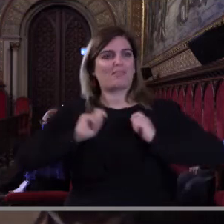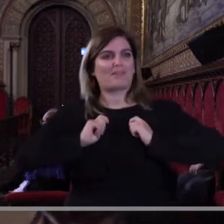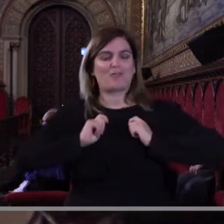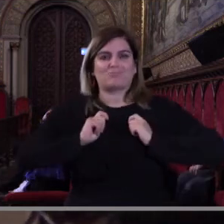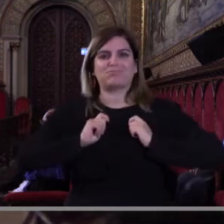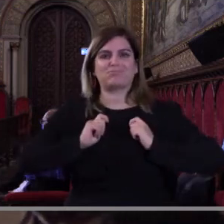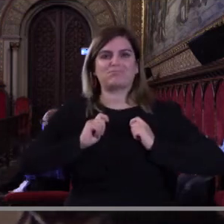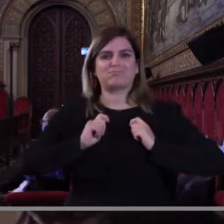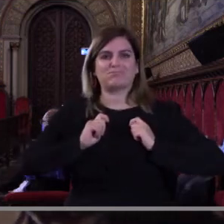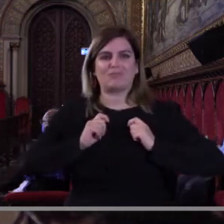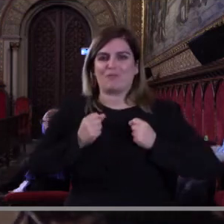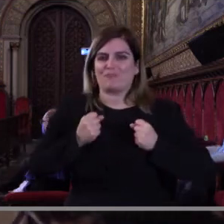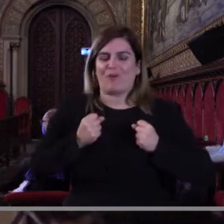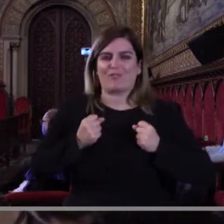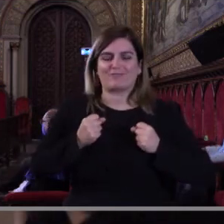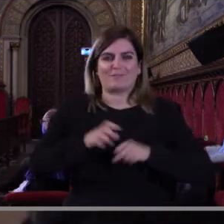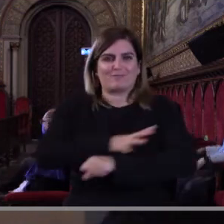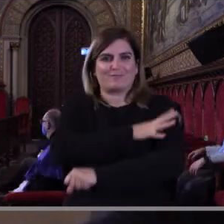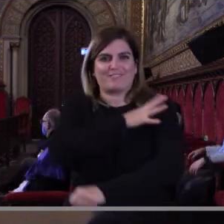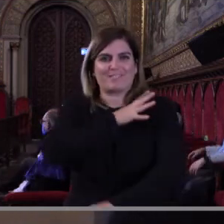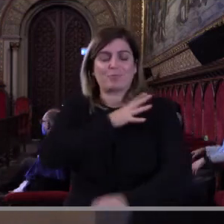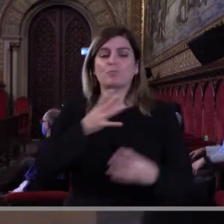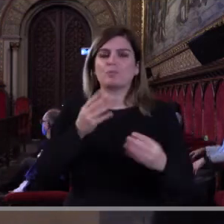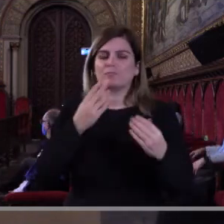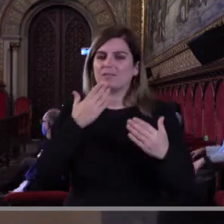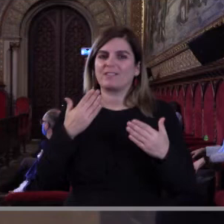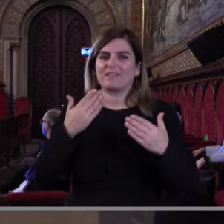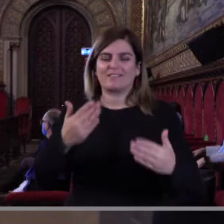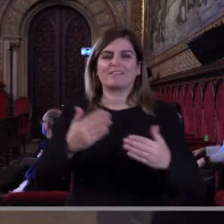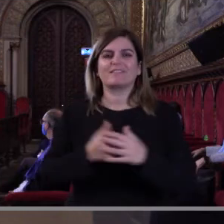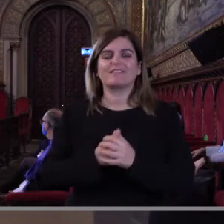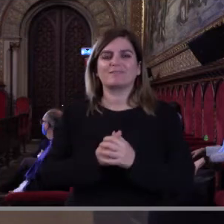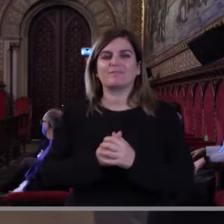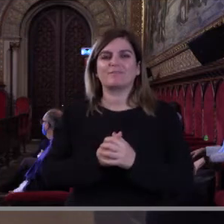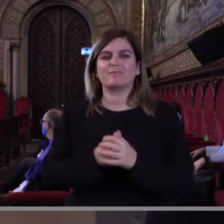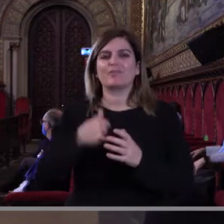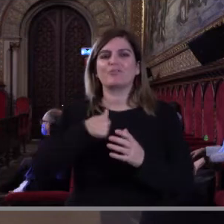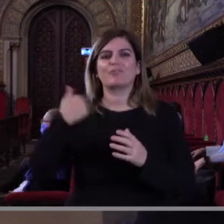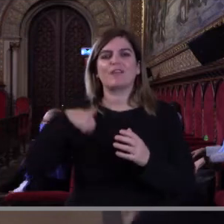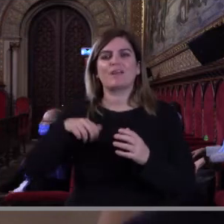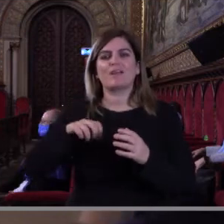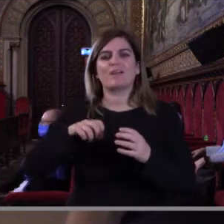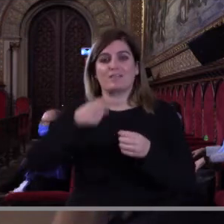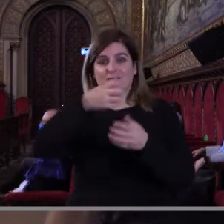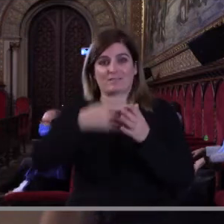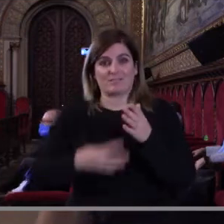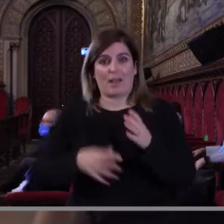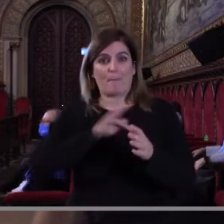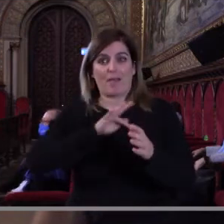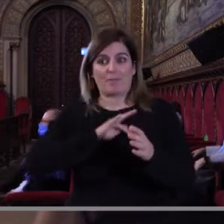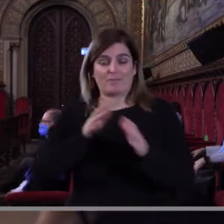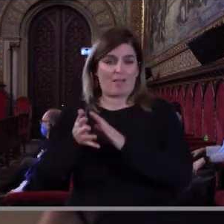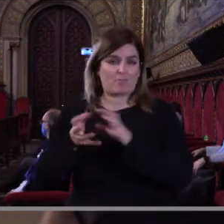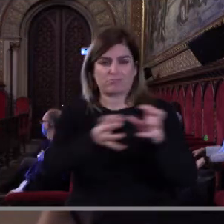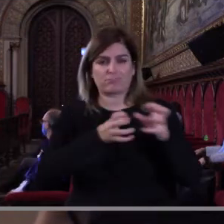és molt intens. Moltíssimes gràcies. He parlat amb els altres guardonats i